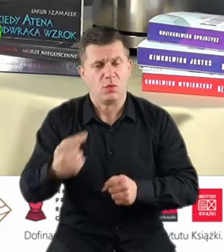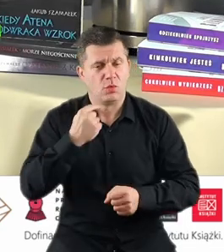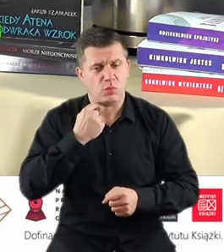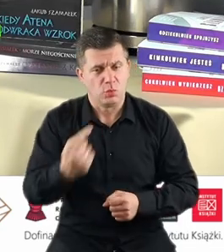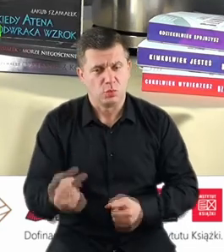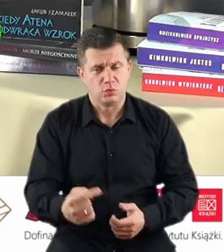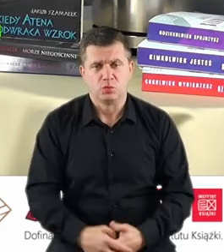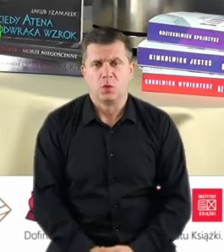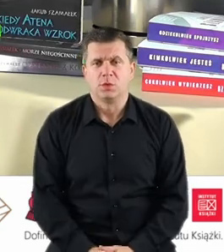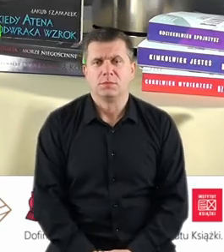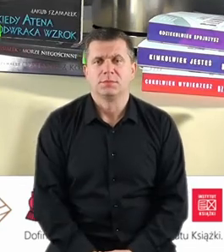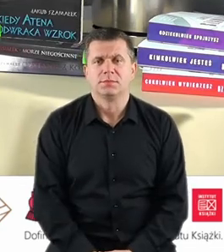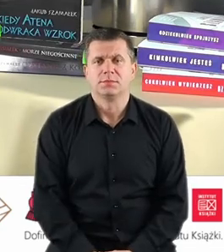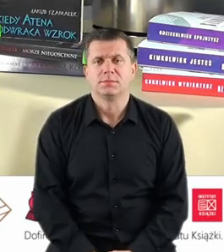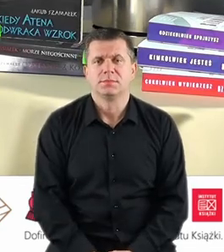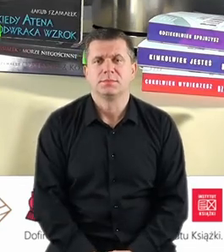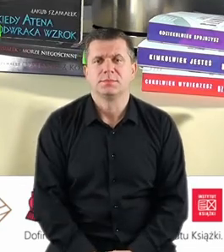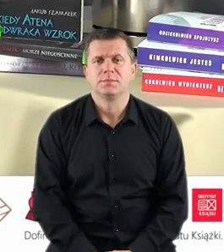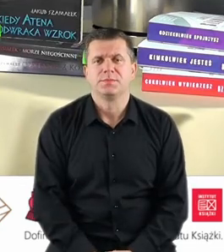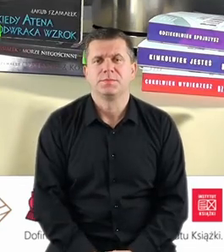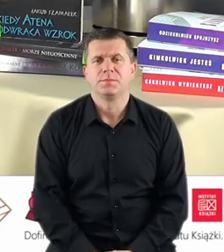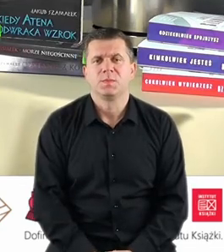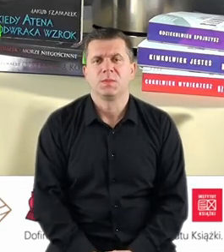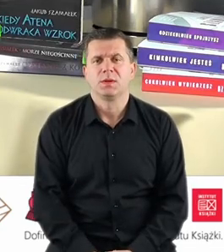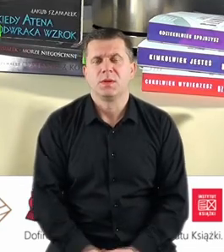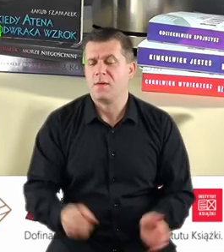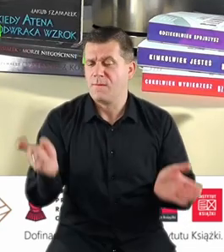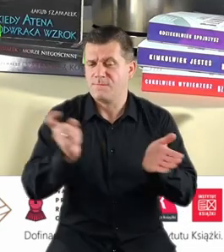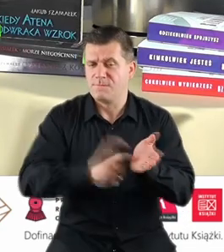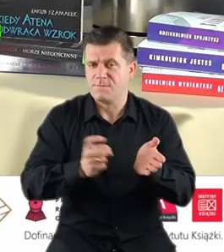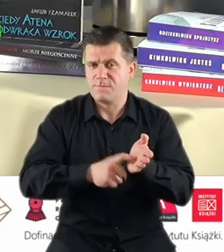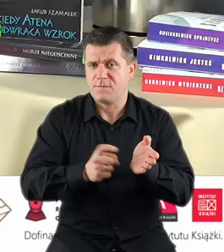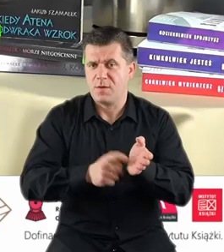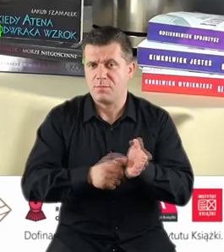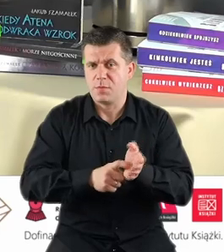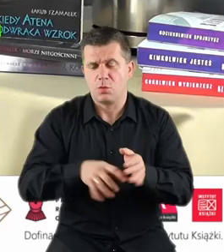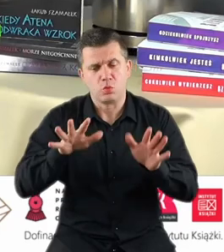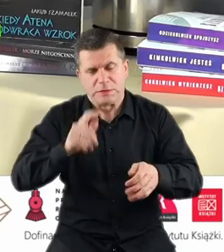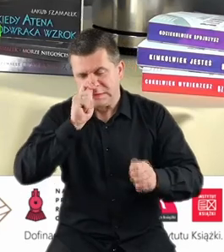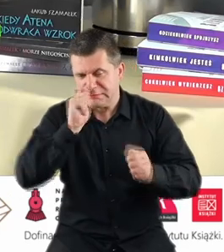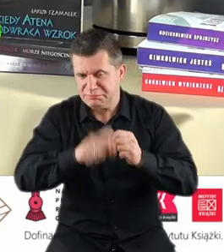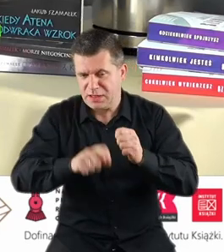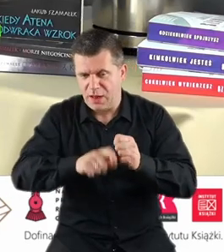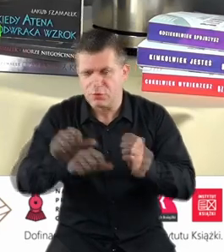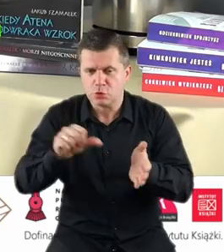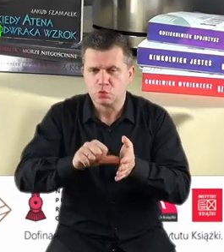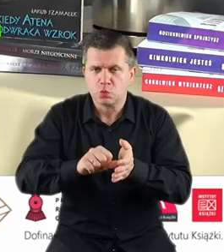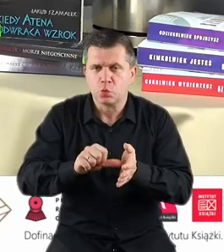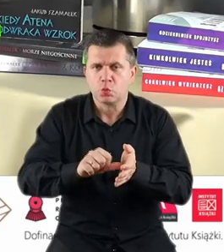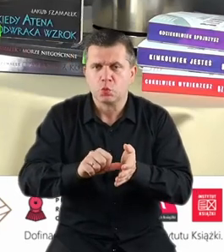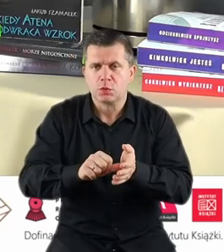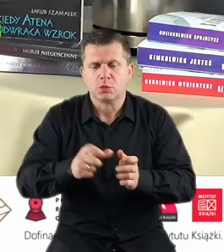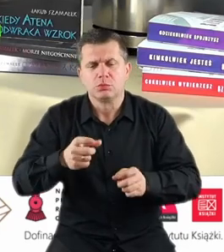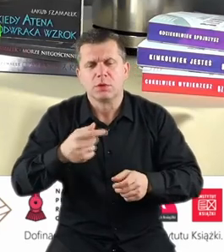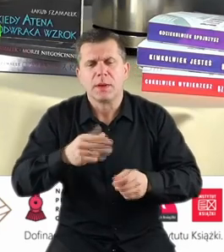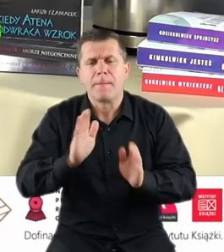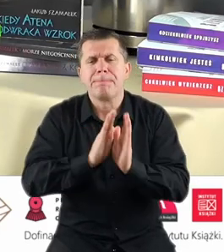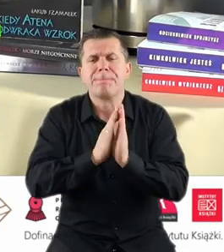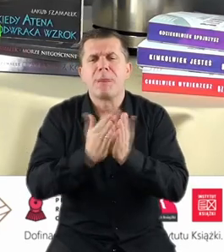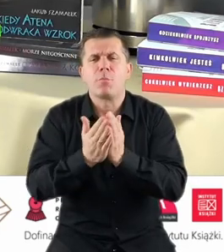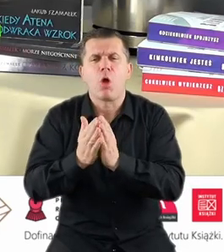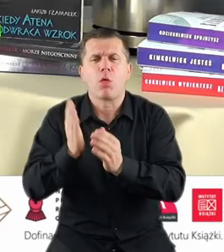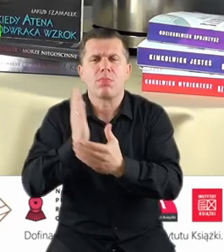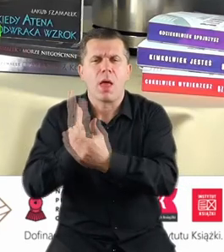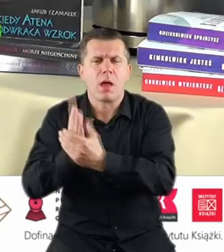nużące, pisanie książek też, ale nauka ma to do siebie, że wymaga na przykład gruntownego sprawdzenia źródeł, co oznaczało siedzenie w bibliotece